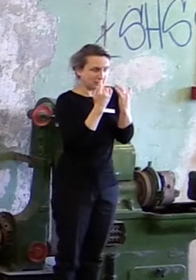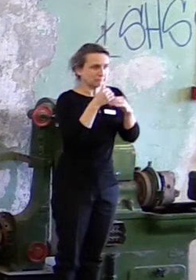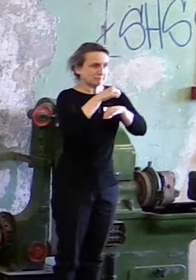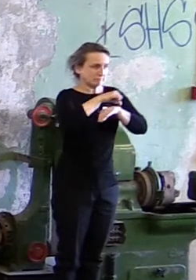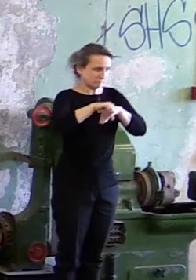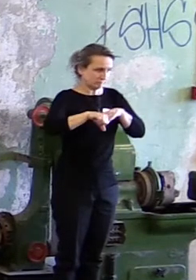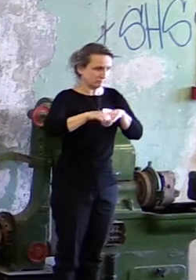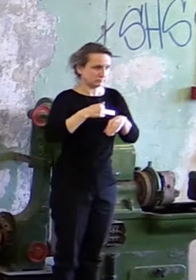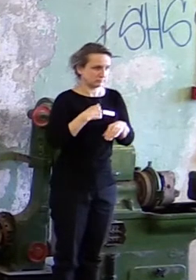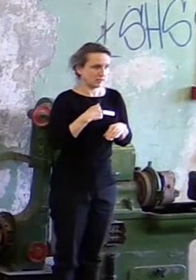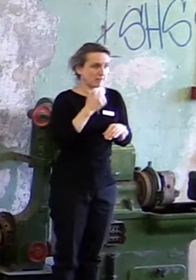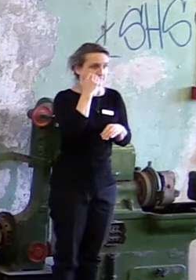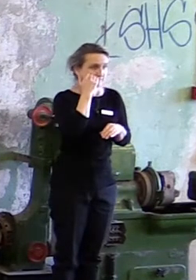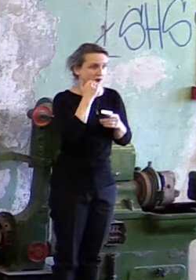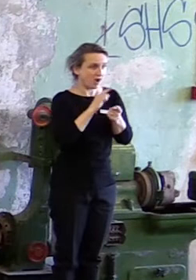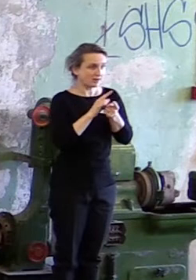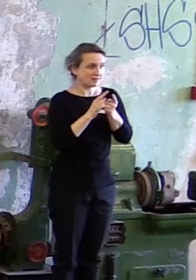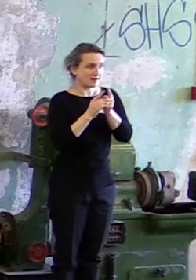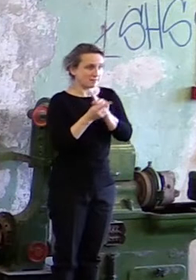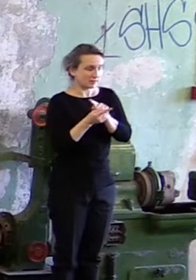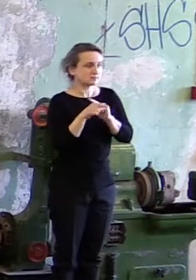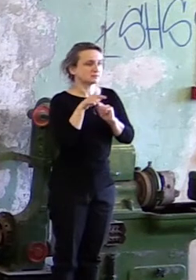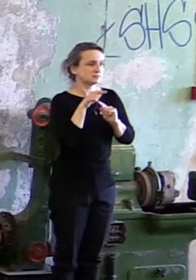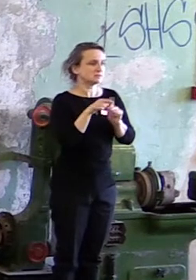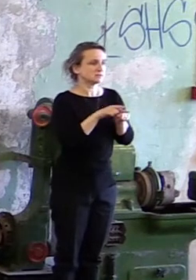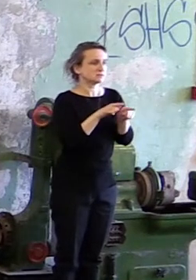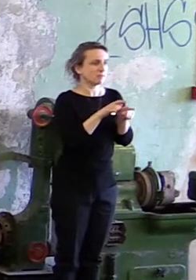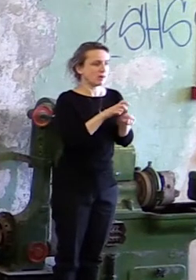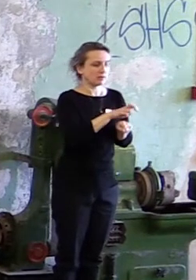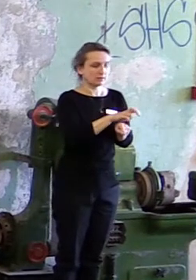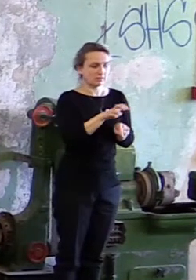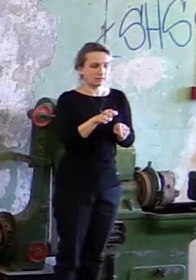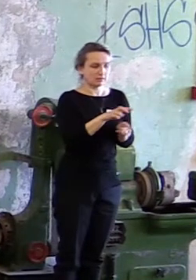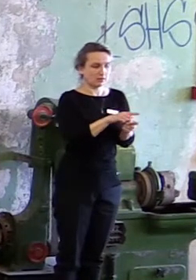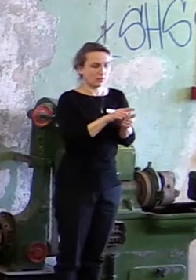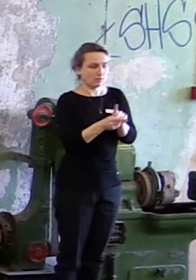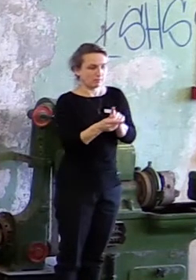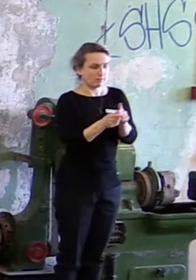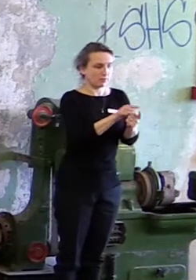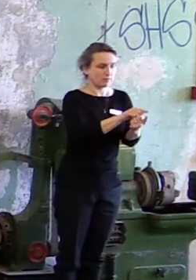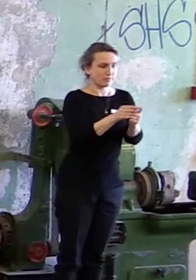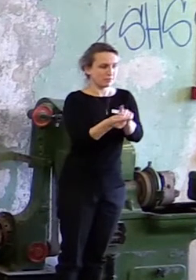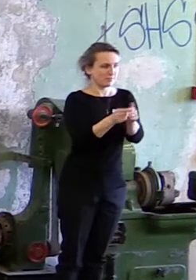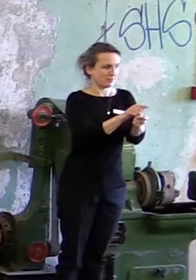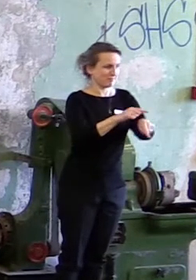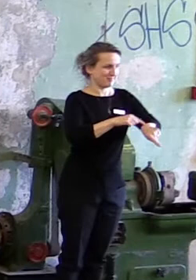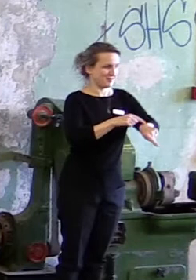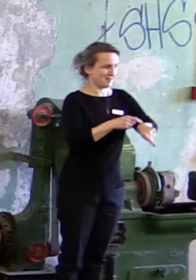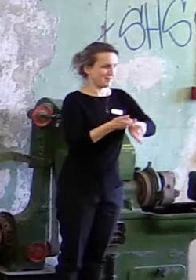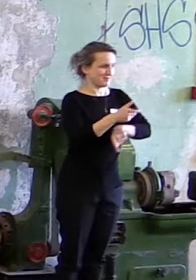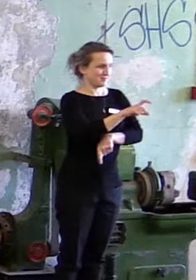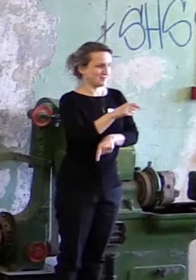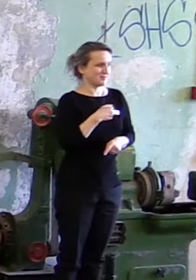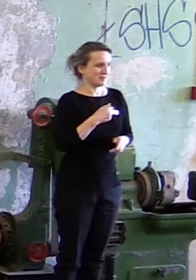aega sellele vanale tegevusele või tähtsale ülesandele, mida me parasjagu sooritasime. See võib olla söögi tegemine ka näiteks. Et